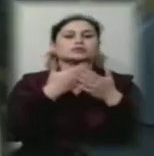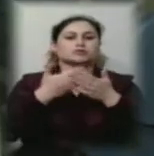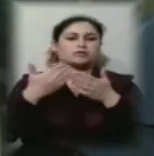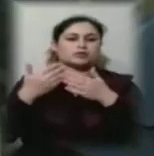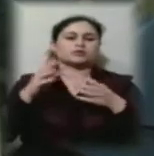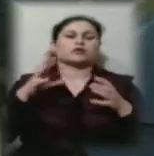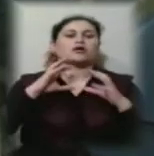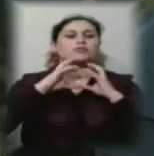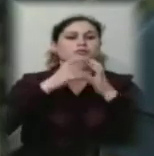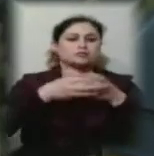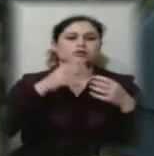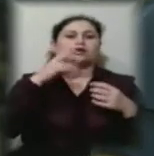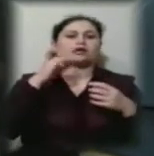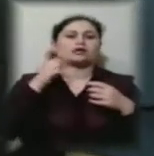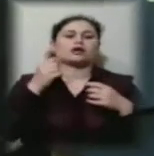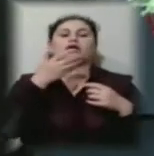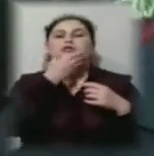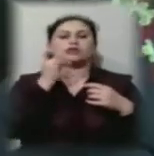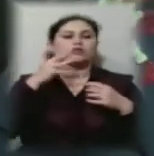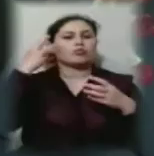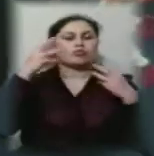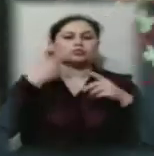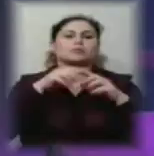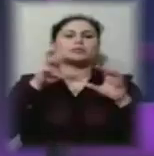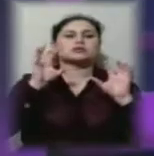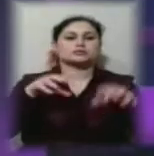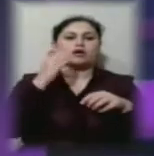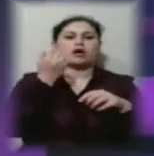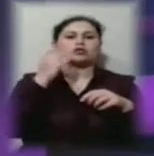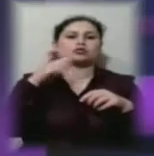красоти і моди. Президент цього конкурсу – Ашот Хачатрян.